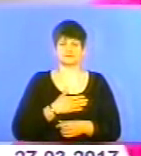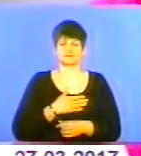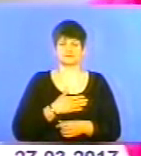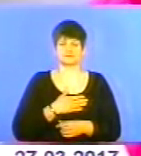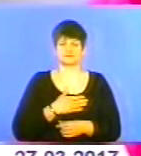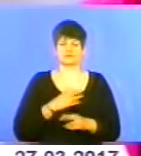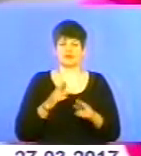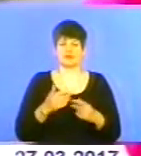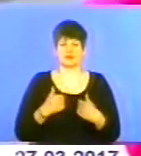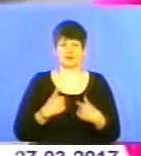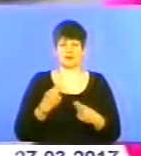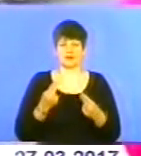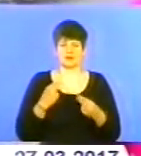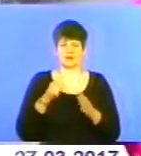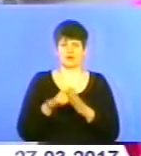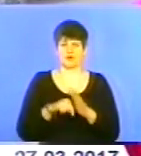як ми граємо ролі.